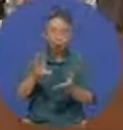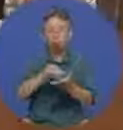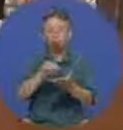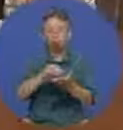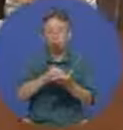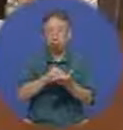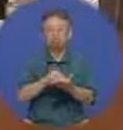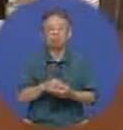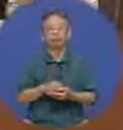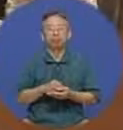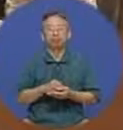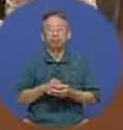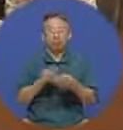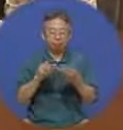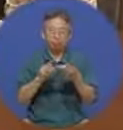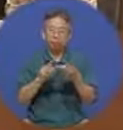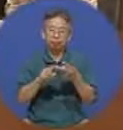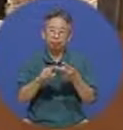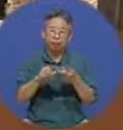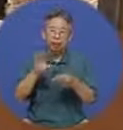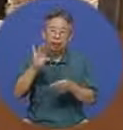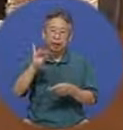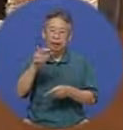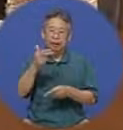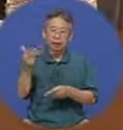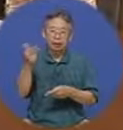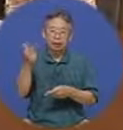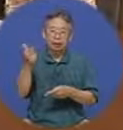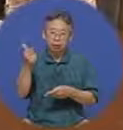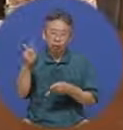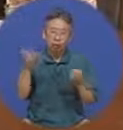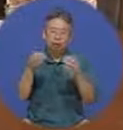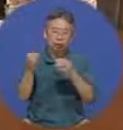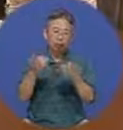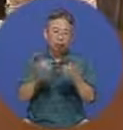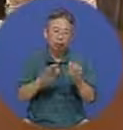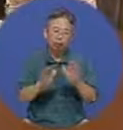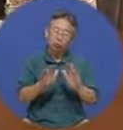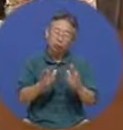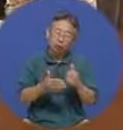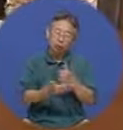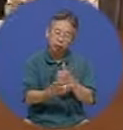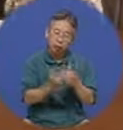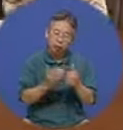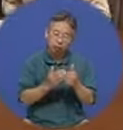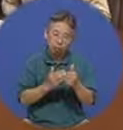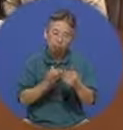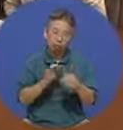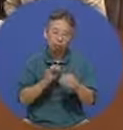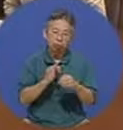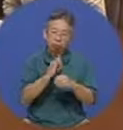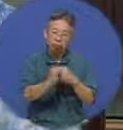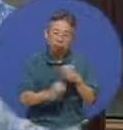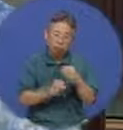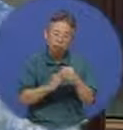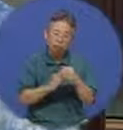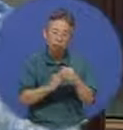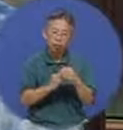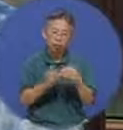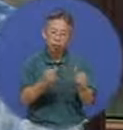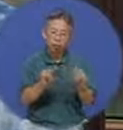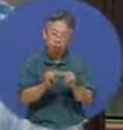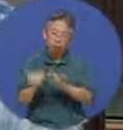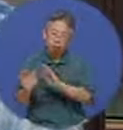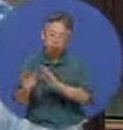。 後半は知事と語る子どもたちを取り巻くネット利用の状況やネットパトロールについて三坂知事